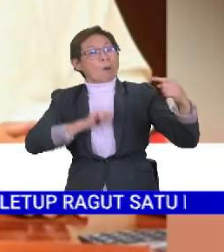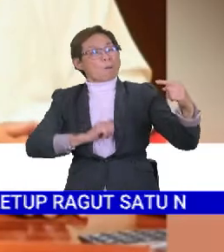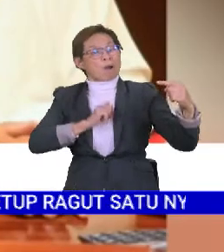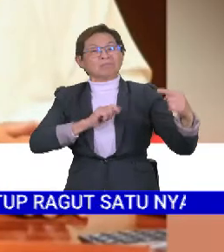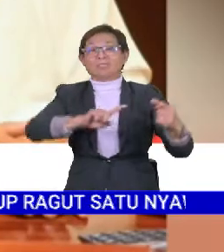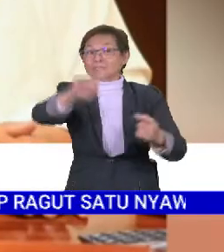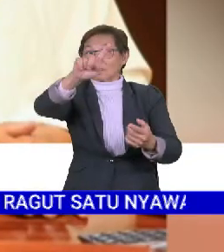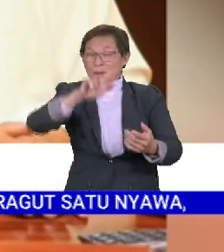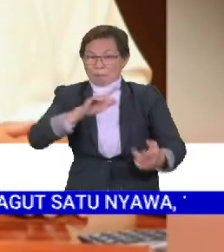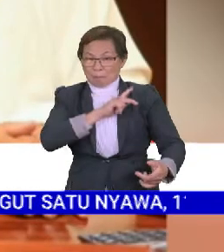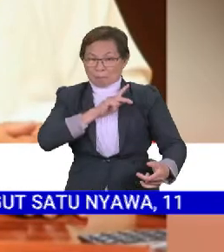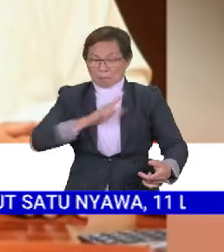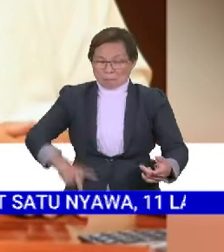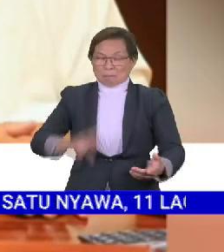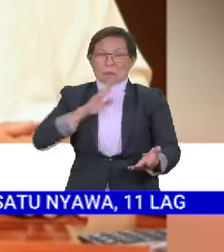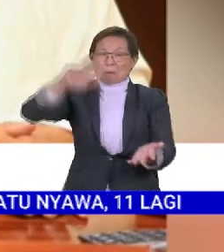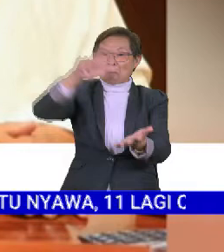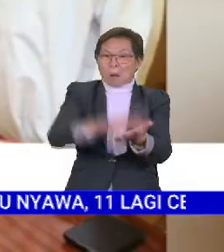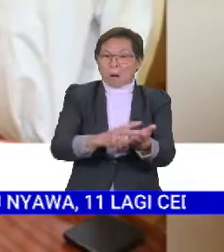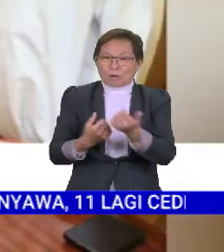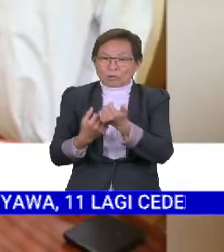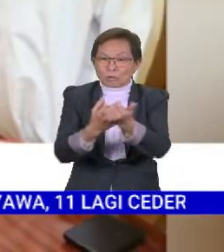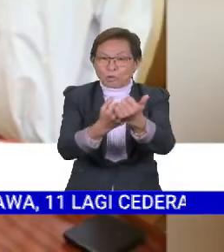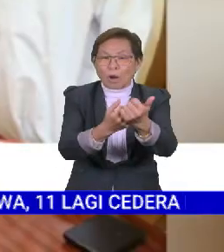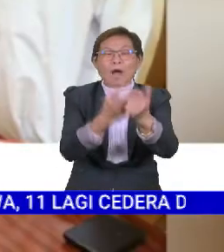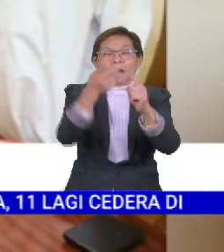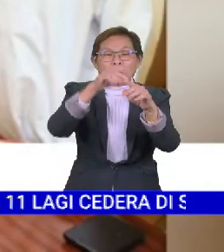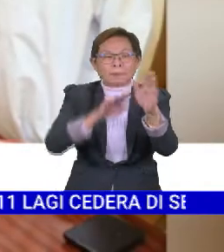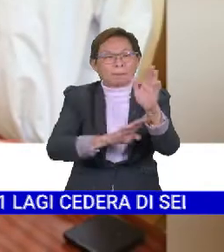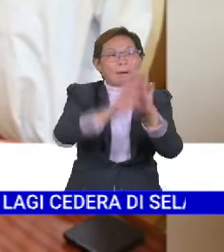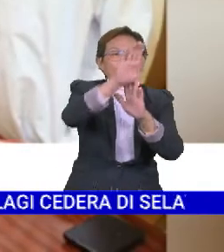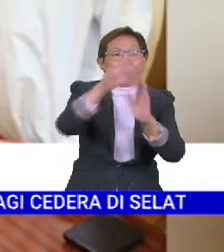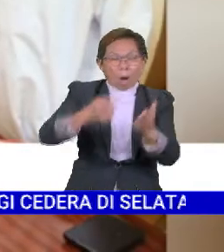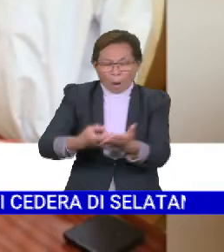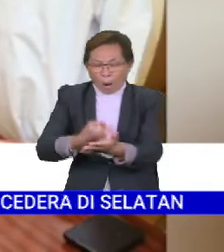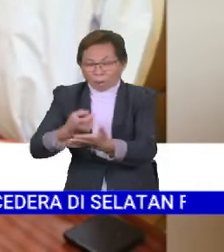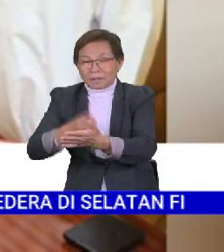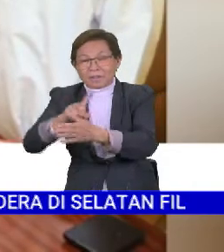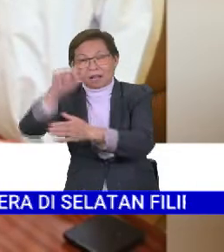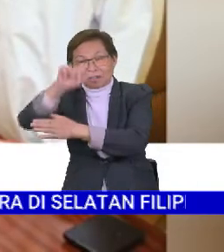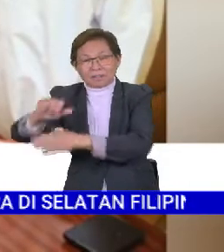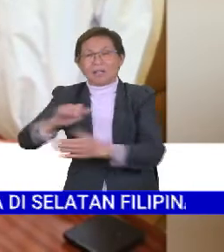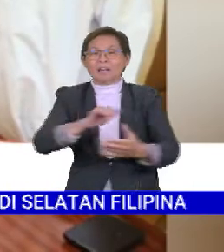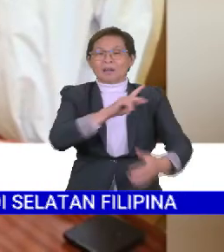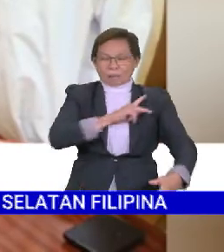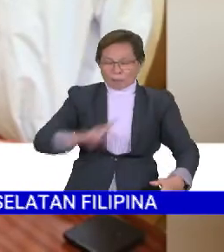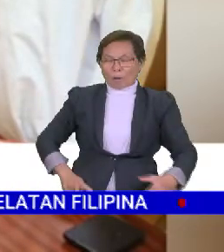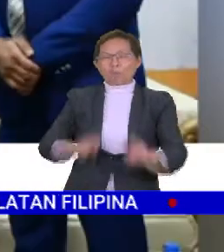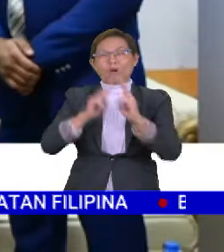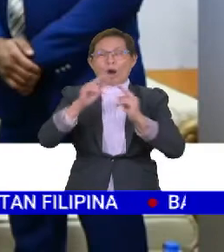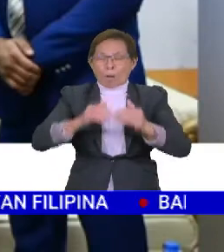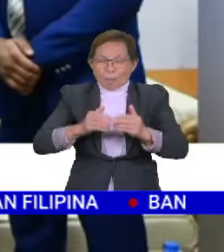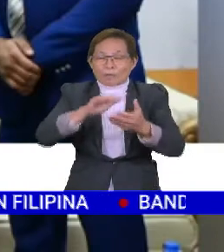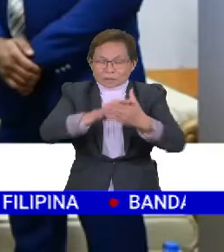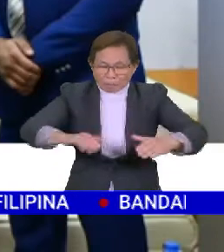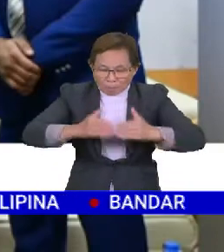pengiktirafan terhadap sumbangan besar beliau kepada pembangunan hoki di Asia Baginda turut mengucapkan selamat maju jaya Kepada beliau dalam